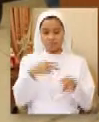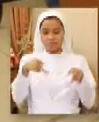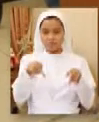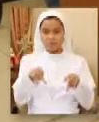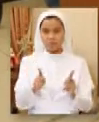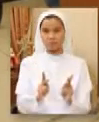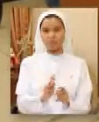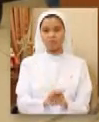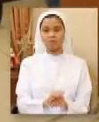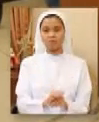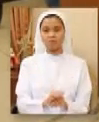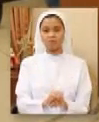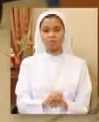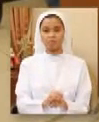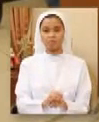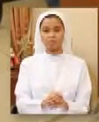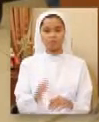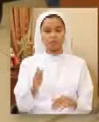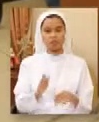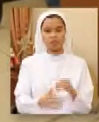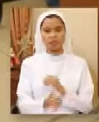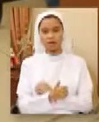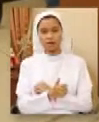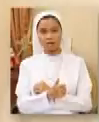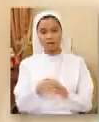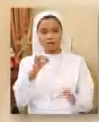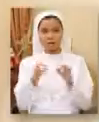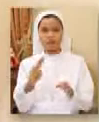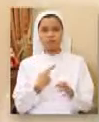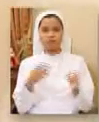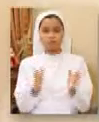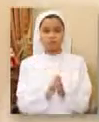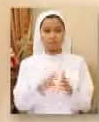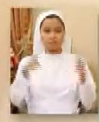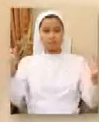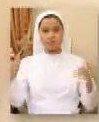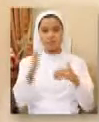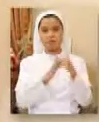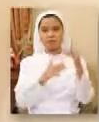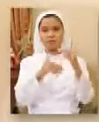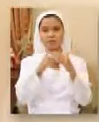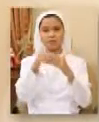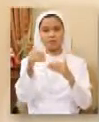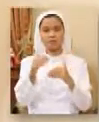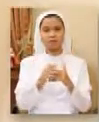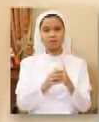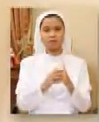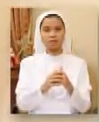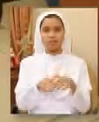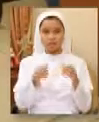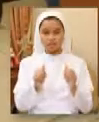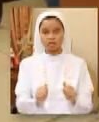major, major, mga nakulang fundraising. No? Yeah, kasi usually, Bishop, pag mga retablo or yung altar,